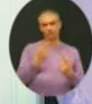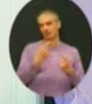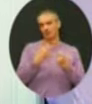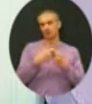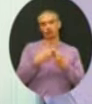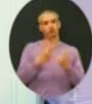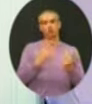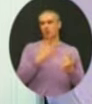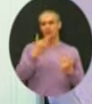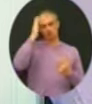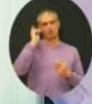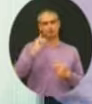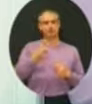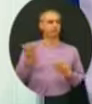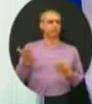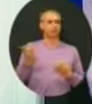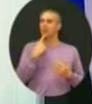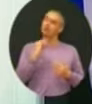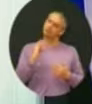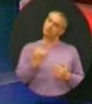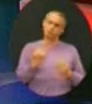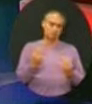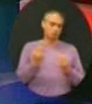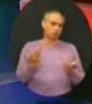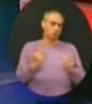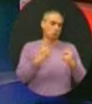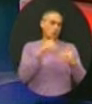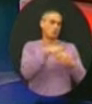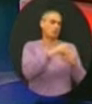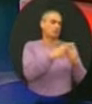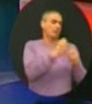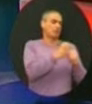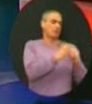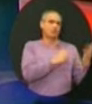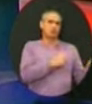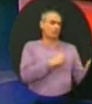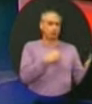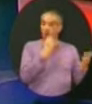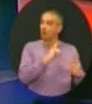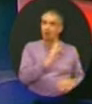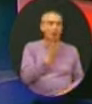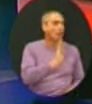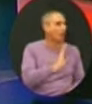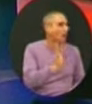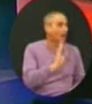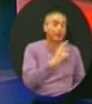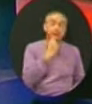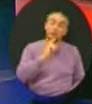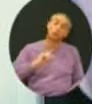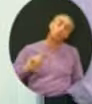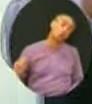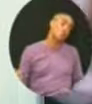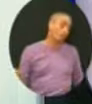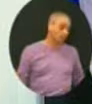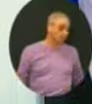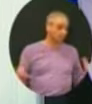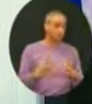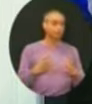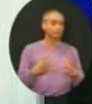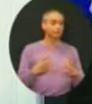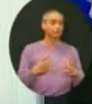לפיד. למה לפיד חייב להגיד כן למשהו שקורה במפלגת העבודה? אני שואל לגבי מפלגת העבודה ספציפית. לא, אם כל הגוש בא, כולם